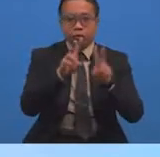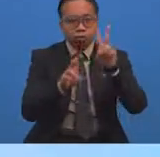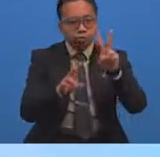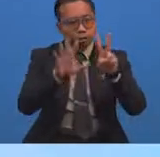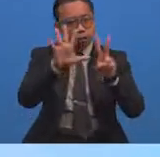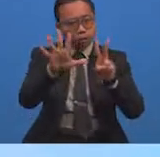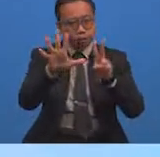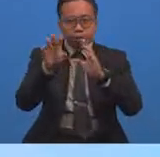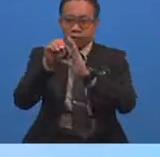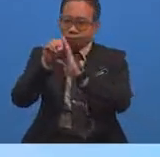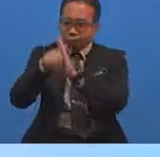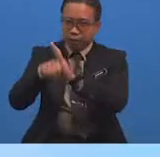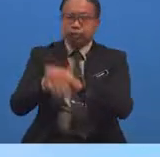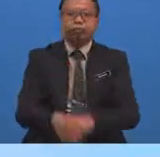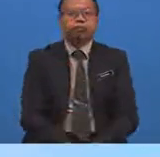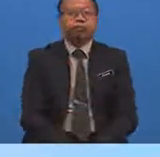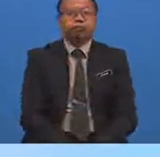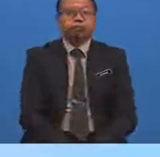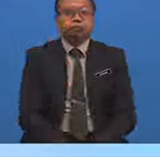25 Mini